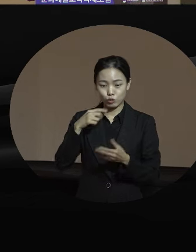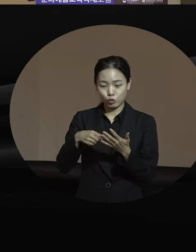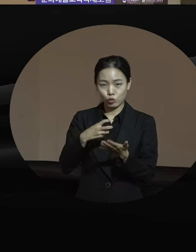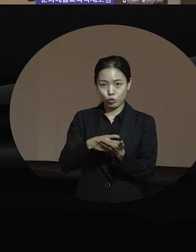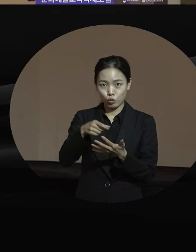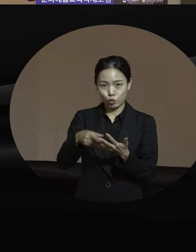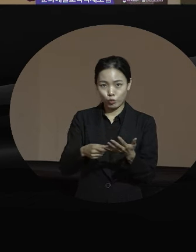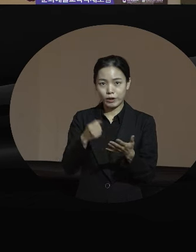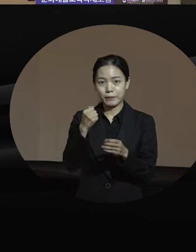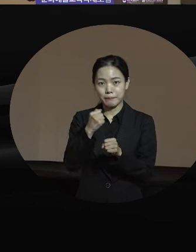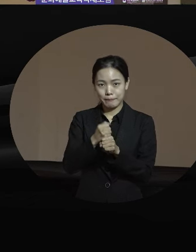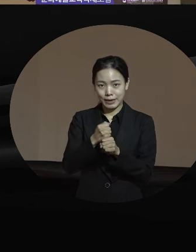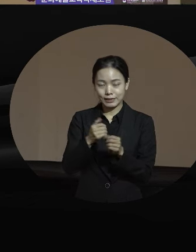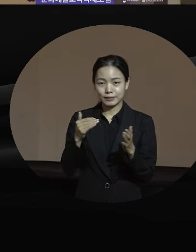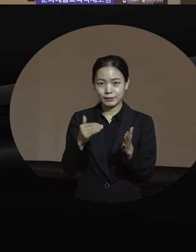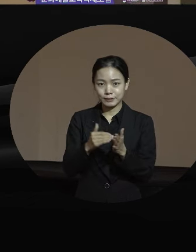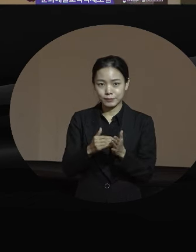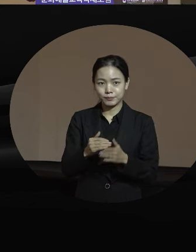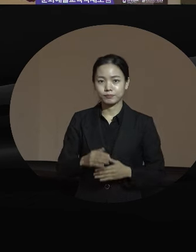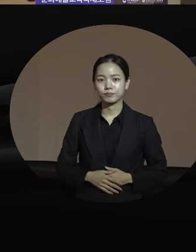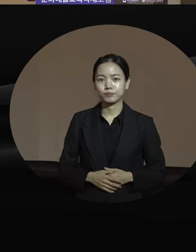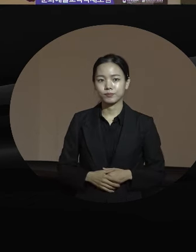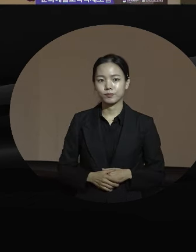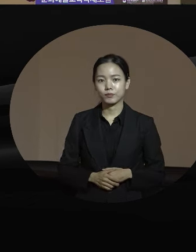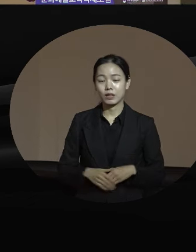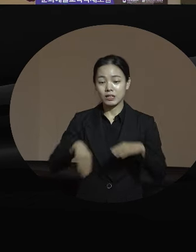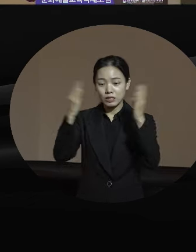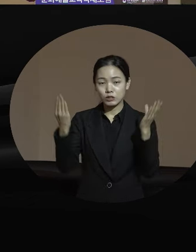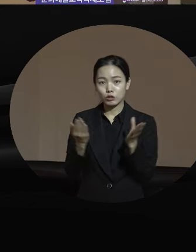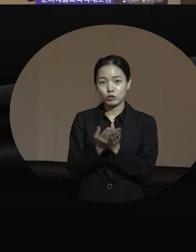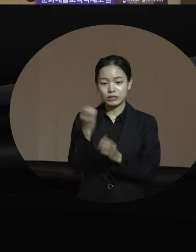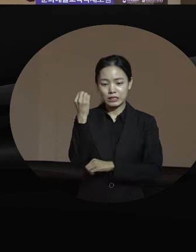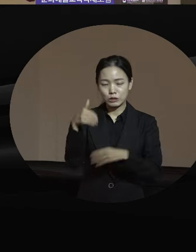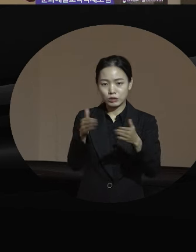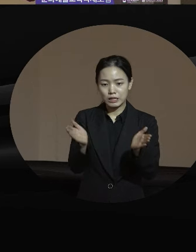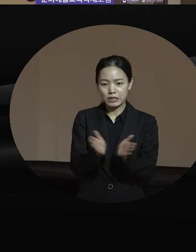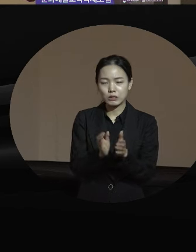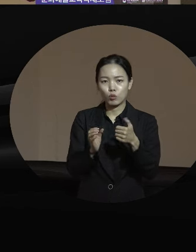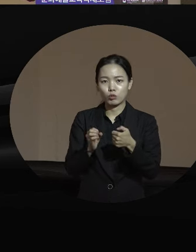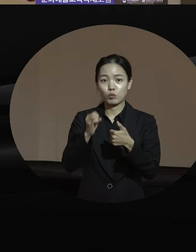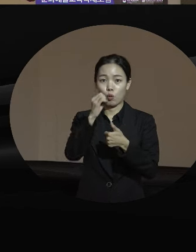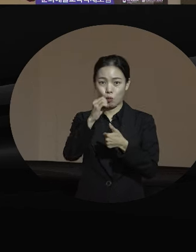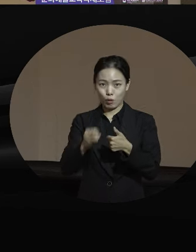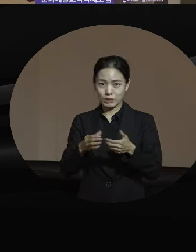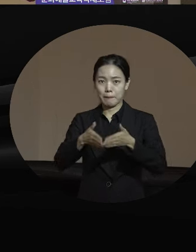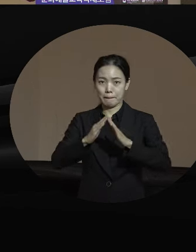기초문화재단은 126개로 전체 기초지자체의 55%가 설립되었습니다.